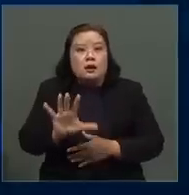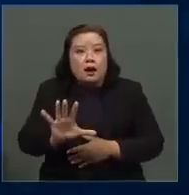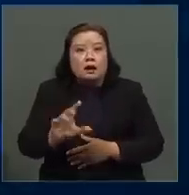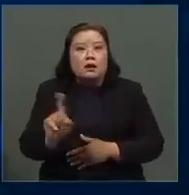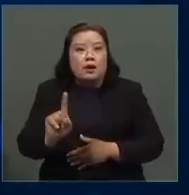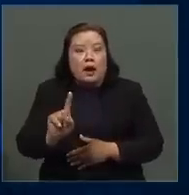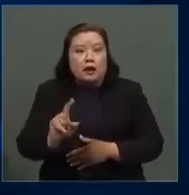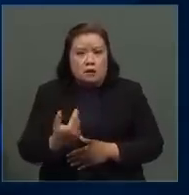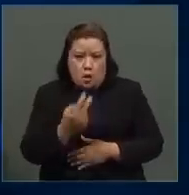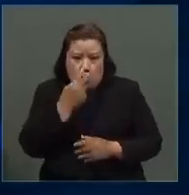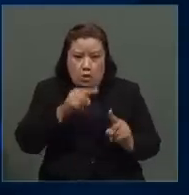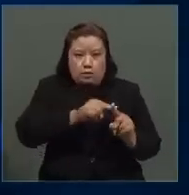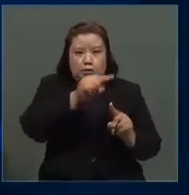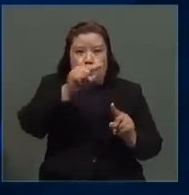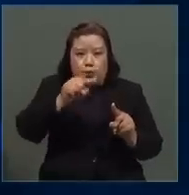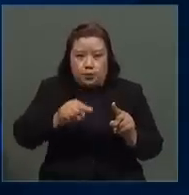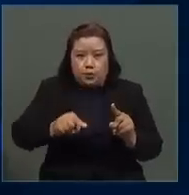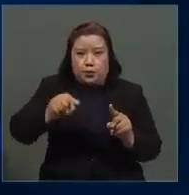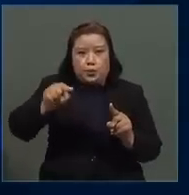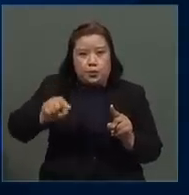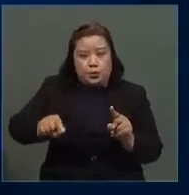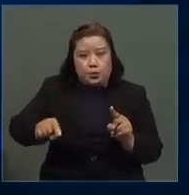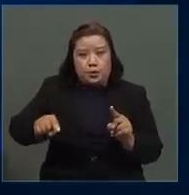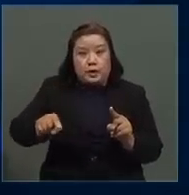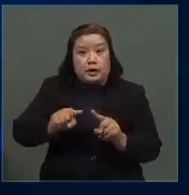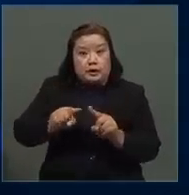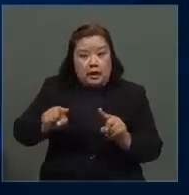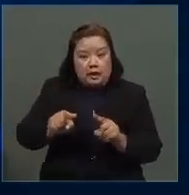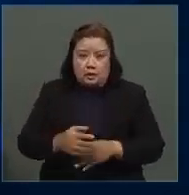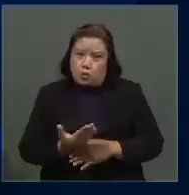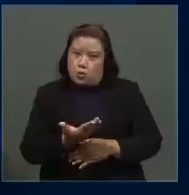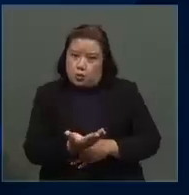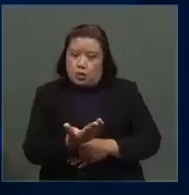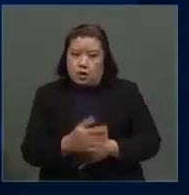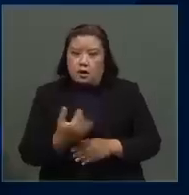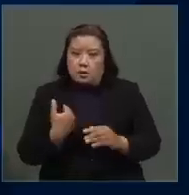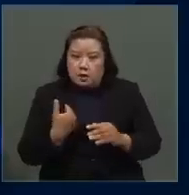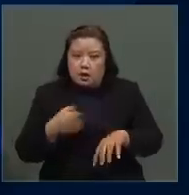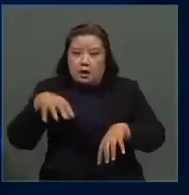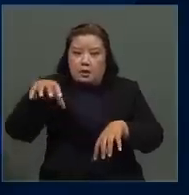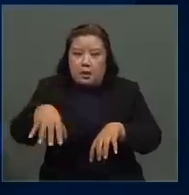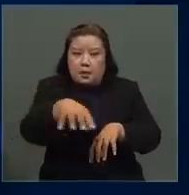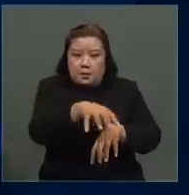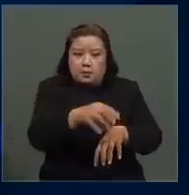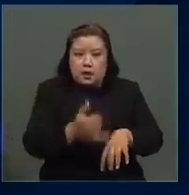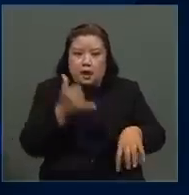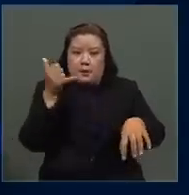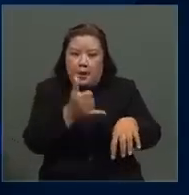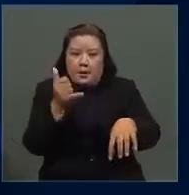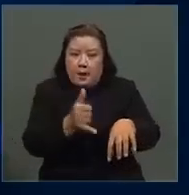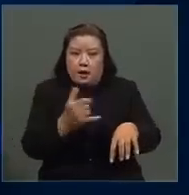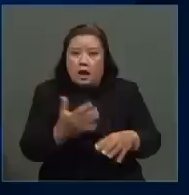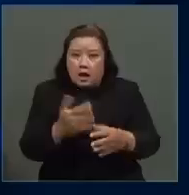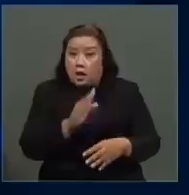ค่อนข้างที่จะชะลอตัวนะคะแต่พอเราลงไปแจกแจงในแต่ละพื้นที่ค่ะท่านจะเห็นว่าถ้าเรา